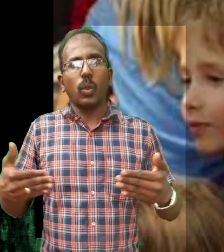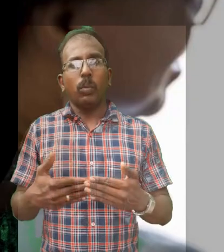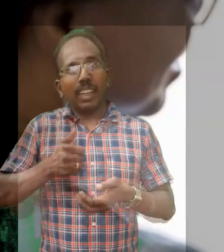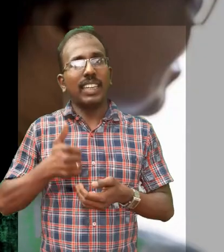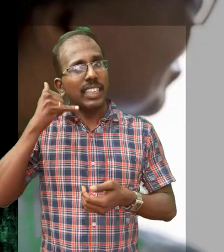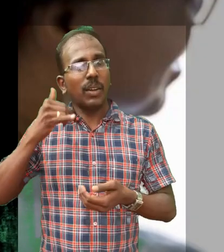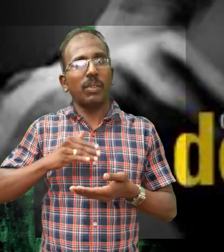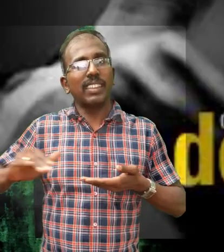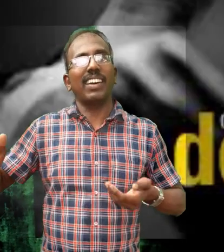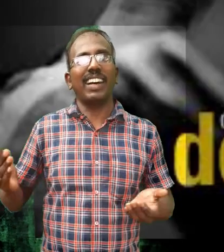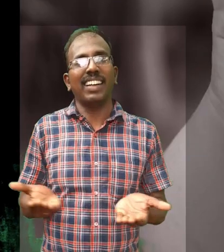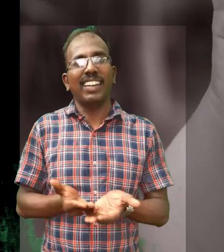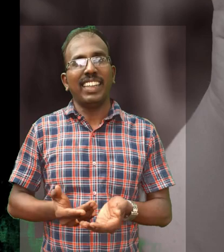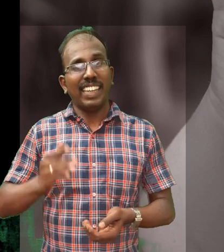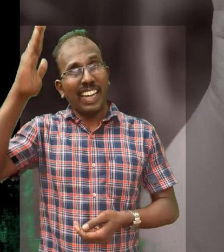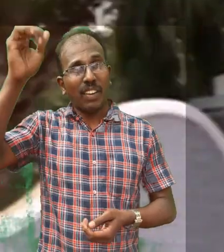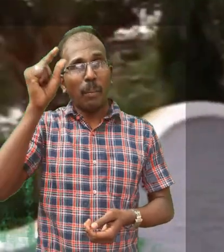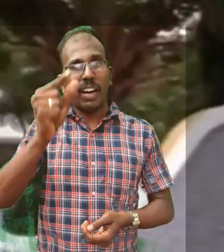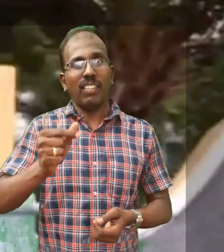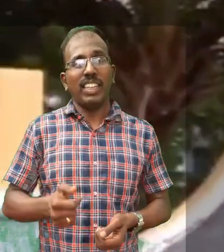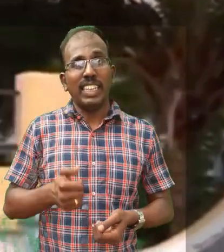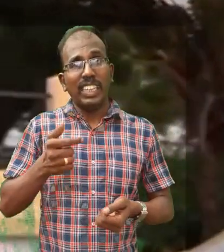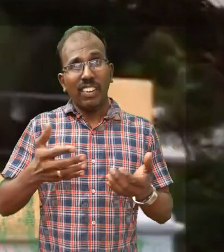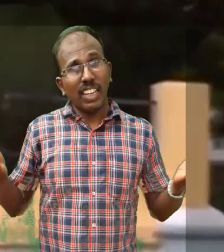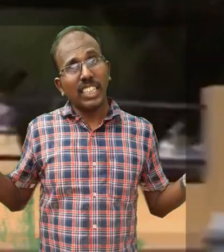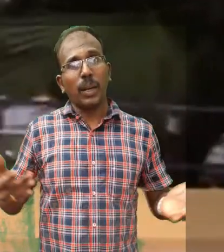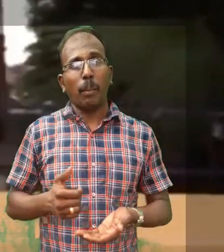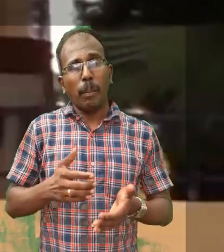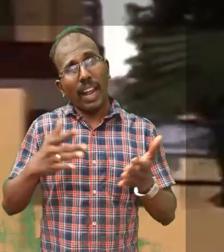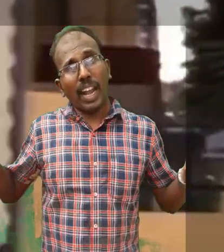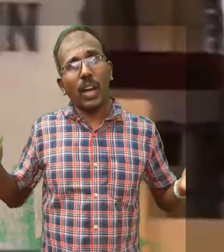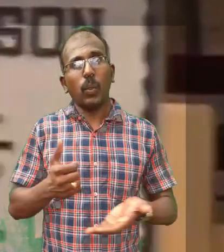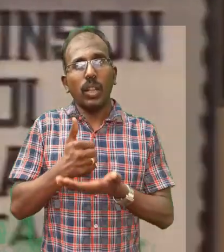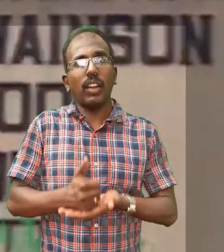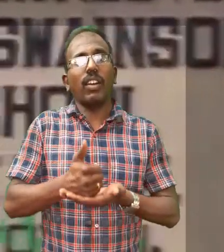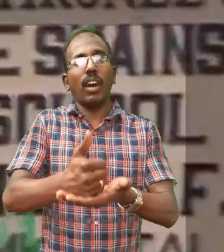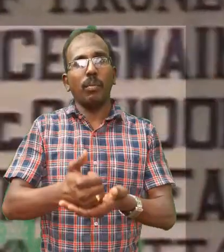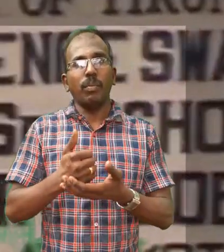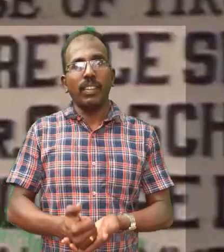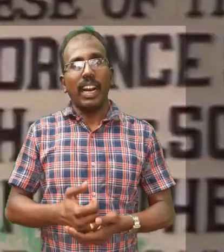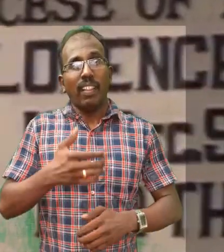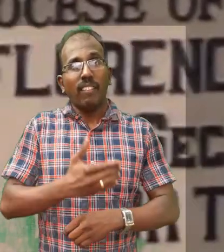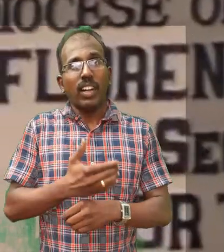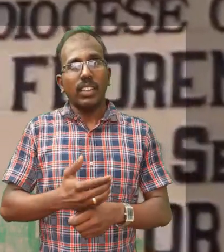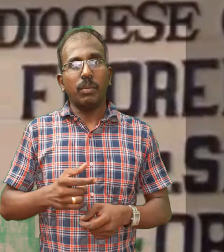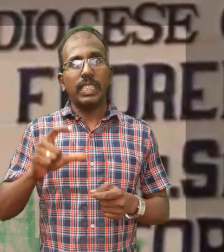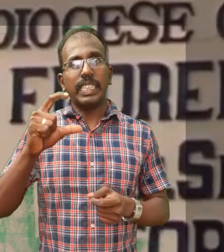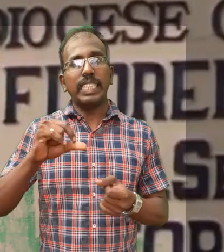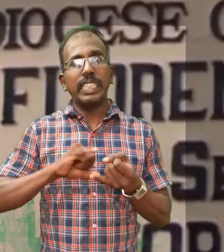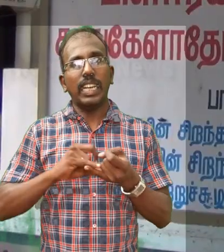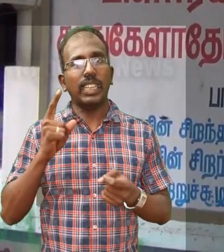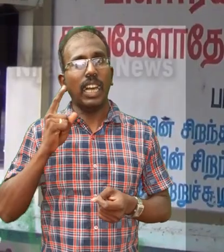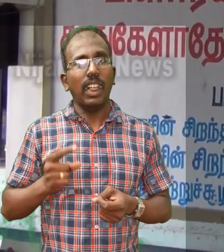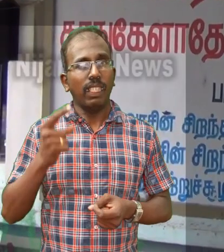கொள்ளுங்கள், பள்ளியில் சேருங்கள். இறைவன் பார்வையில் இது நீங்கள் அவர்களுக்கு செய்யும் பேருதவியாகும். எங்களது விலாசம் சிஎஸ்சி